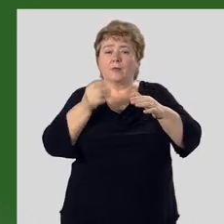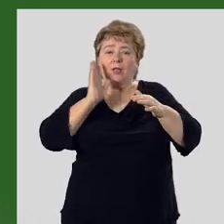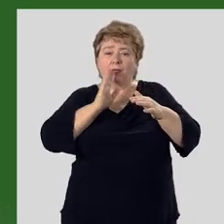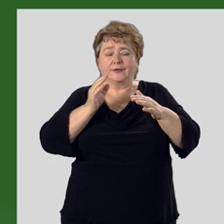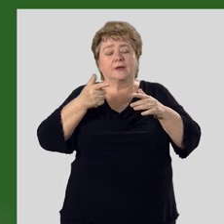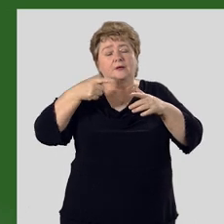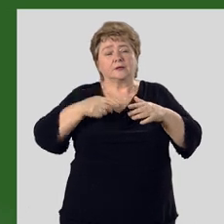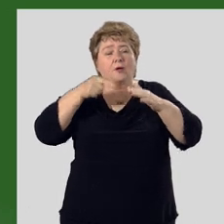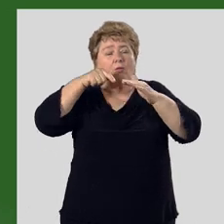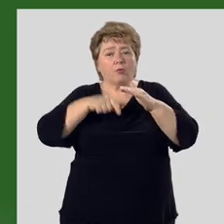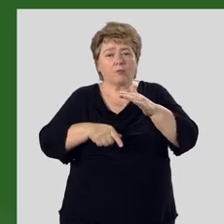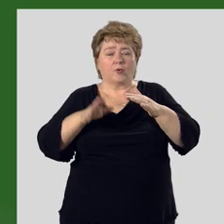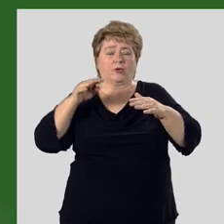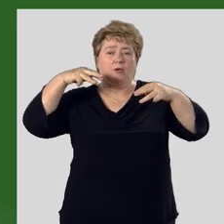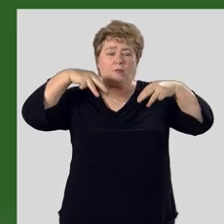или глубокие моря.